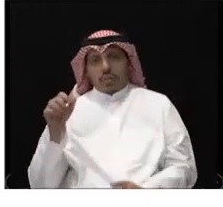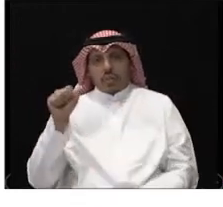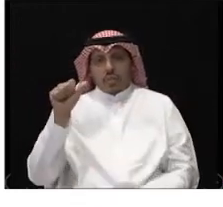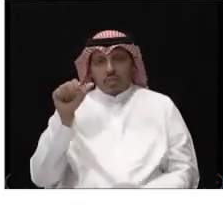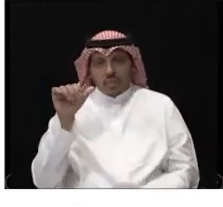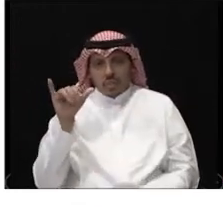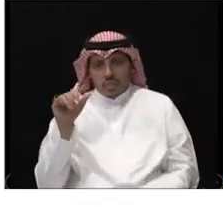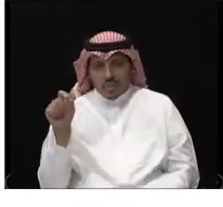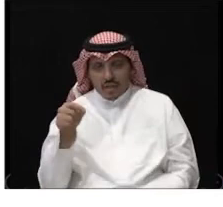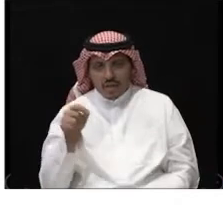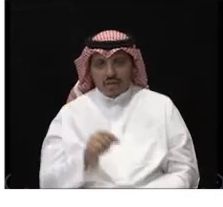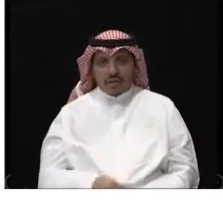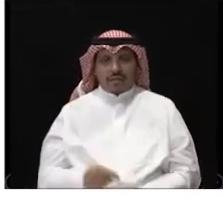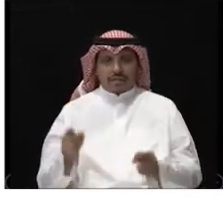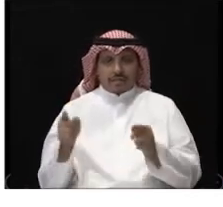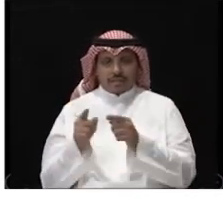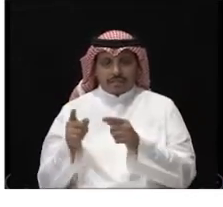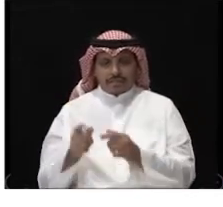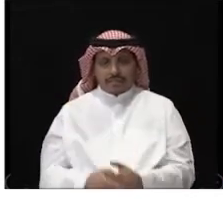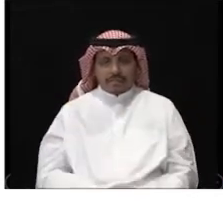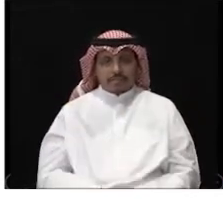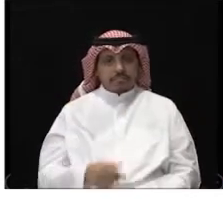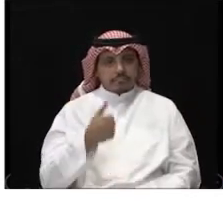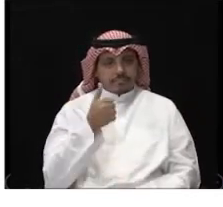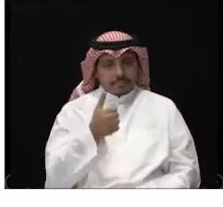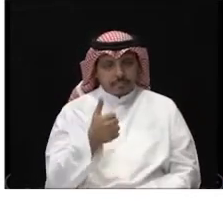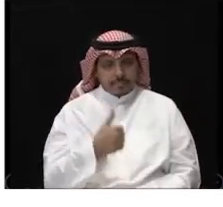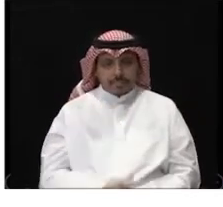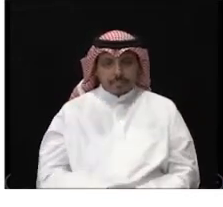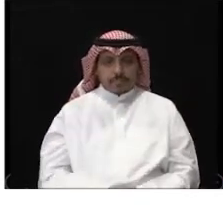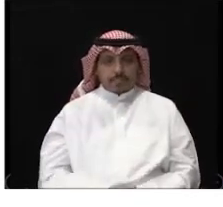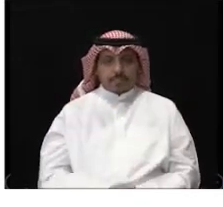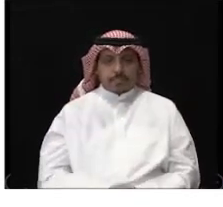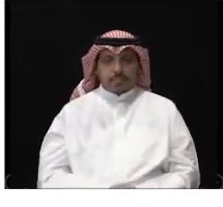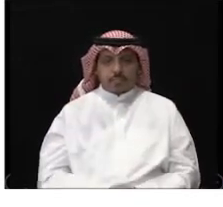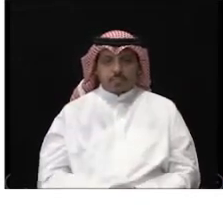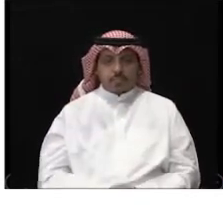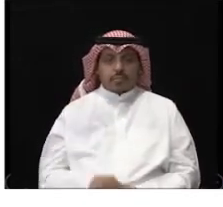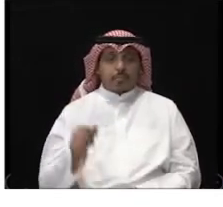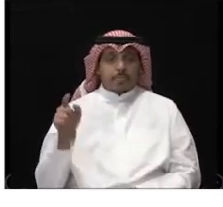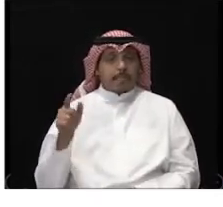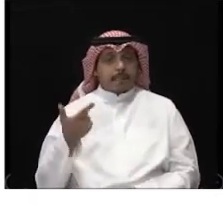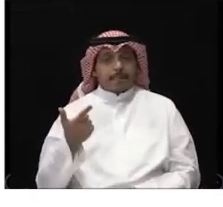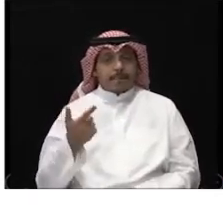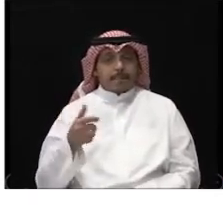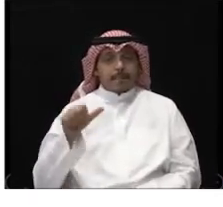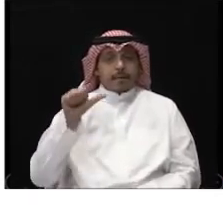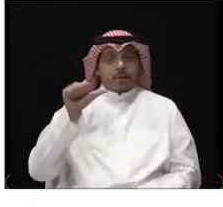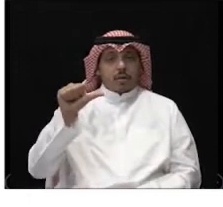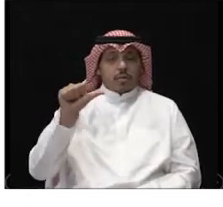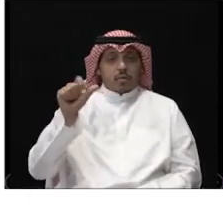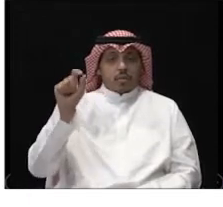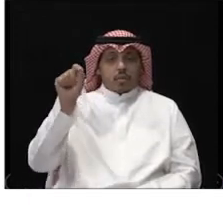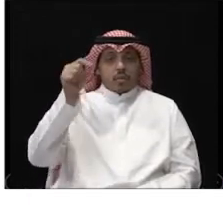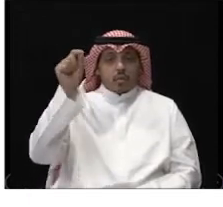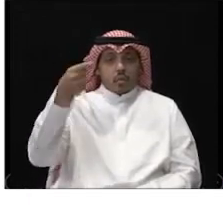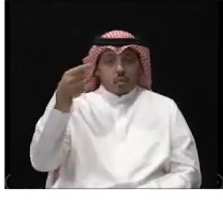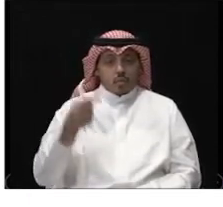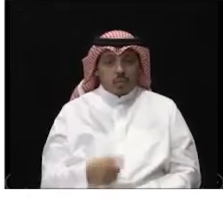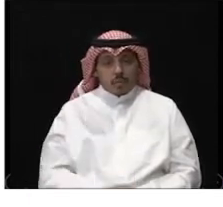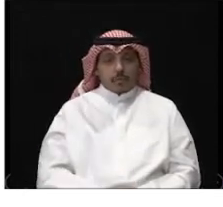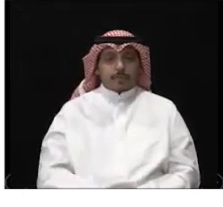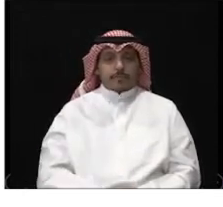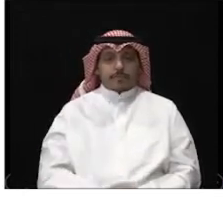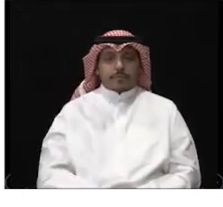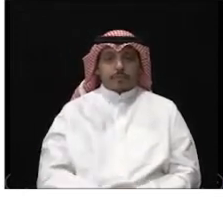ضي، رائعون رائعون، أحسنتم. وهنا ضو، أحسنتم، صوت قصير